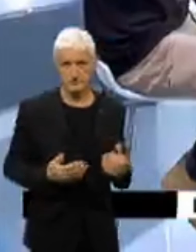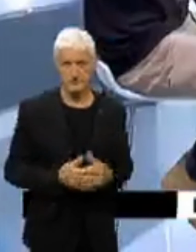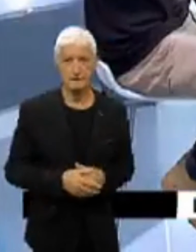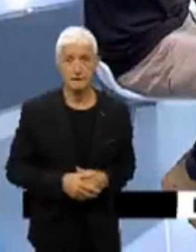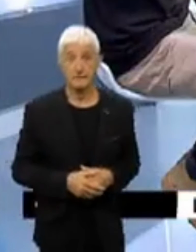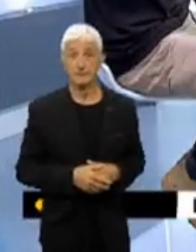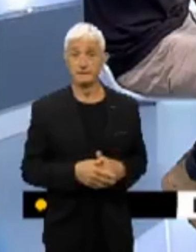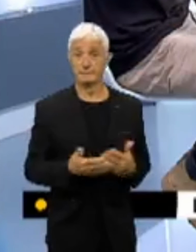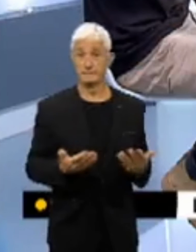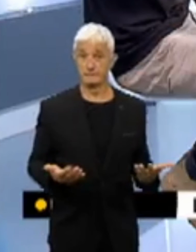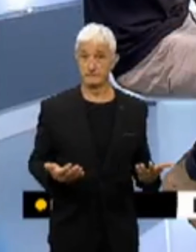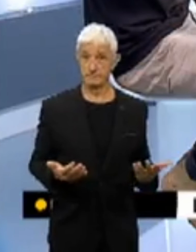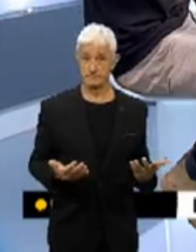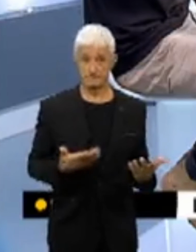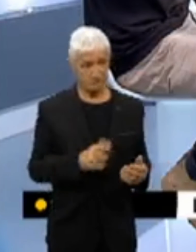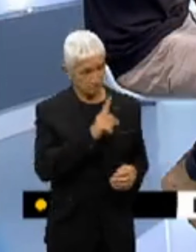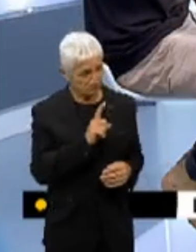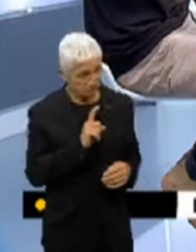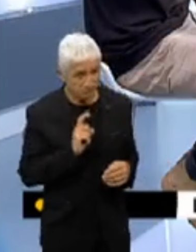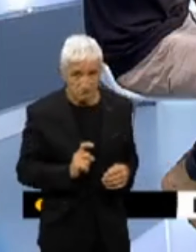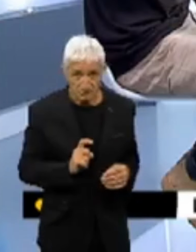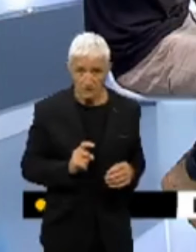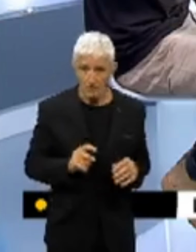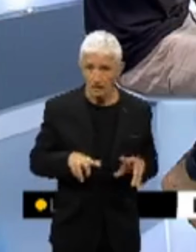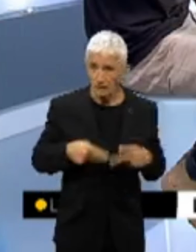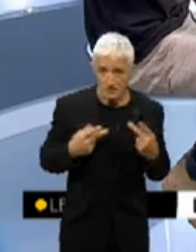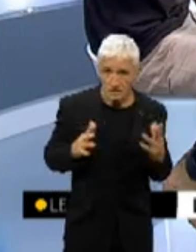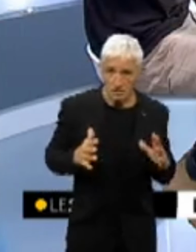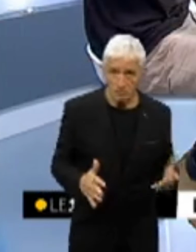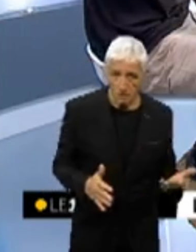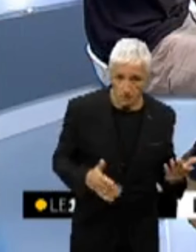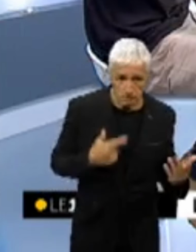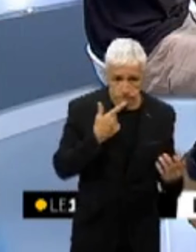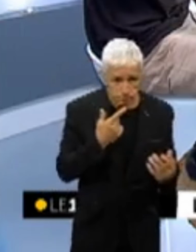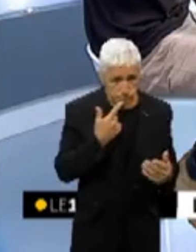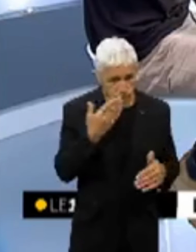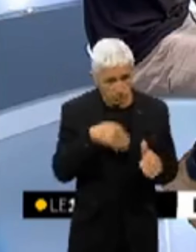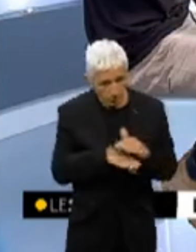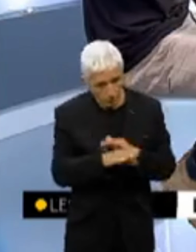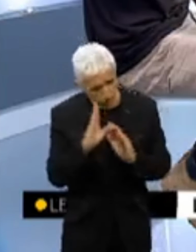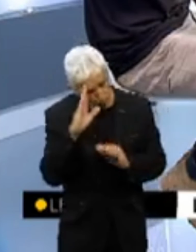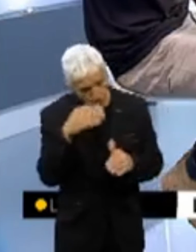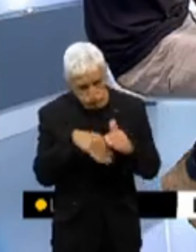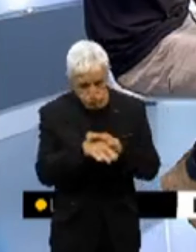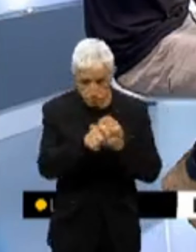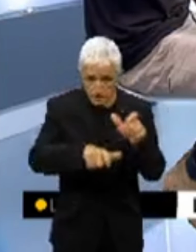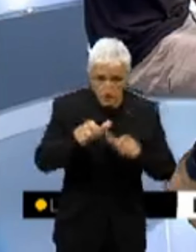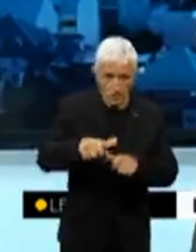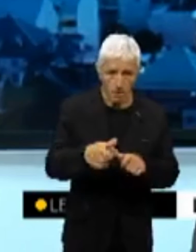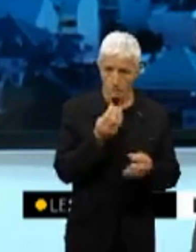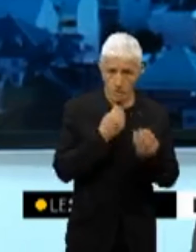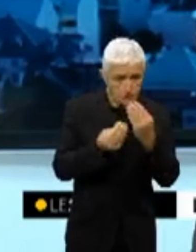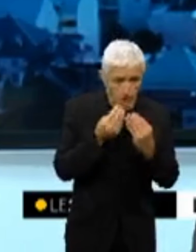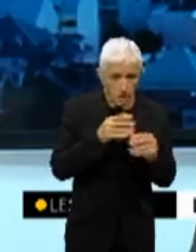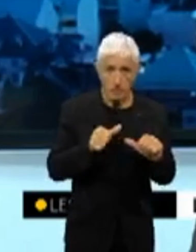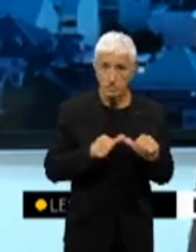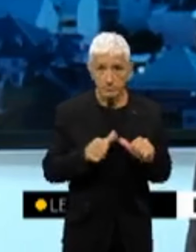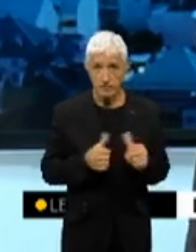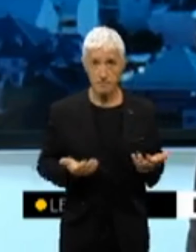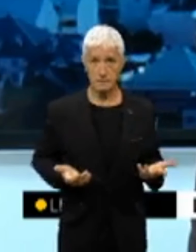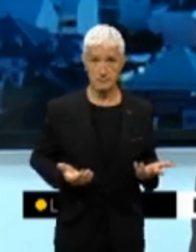une habitude. Et donc, au final, on se pose la question, vous faites comment pour vivre ? On a entendu dans le reportage, vous allez dormir chez l'habitant et après, pour manger,